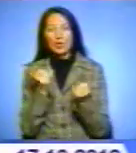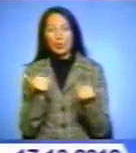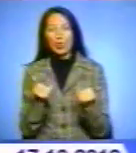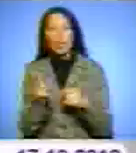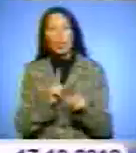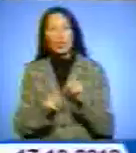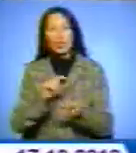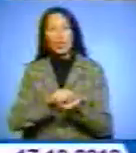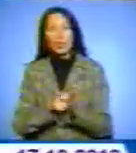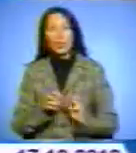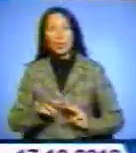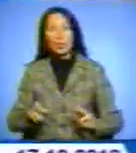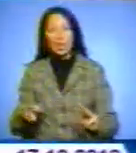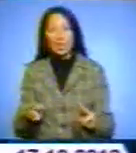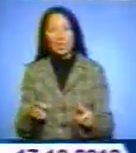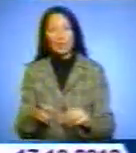міністрів.